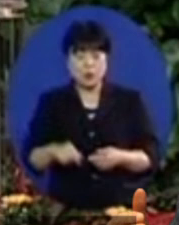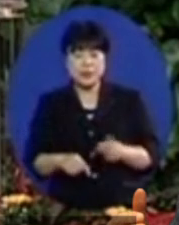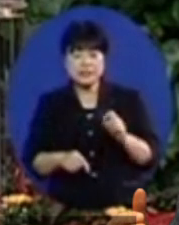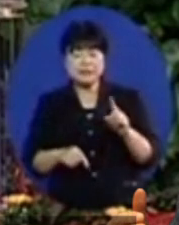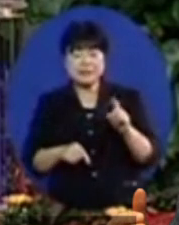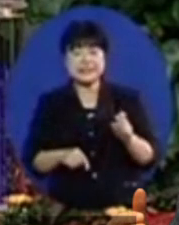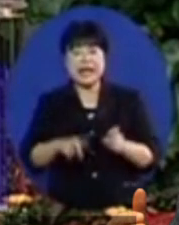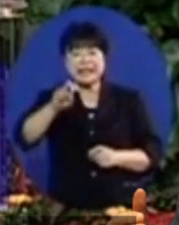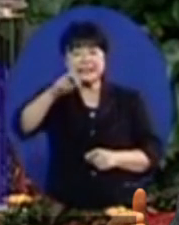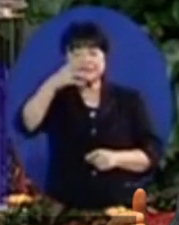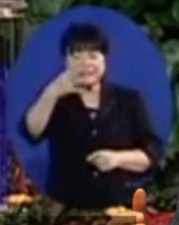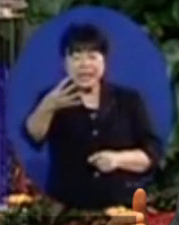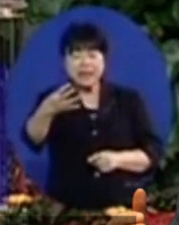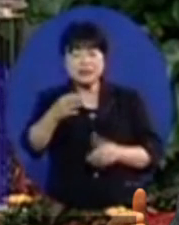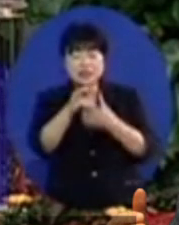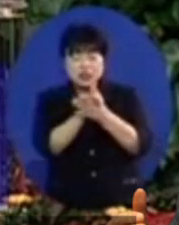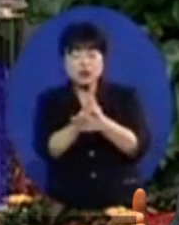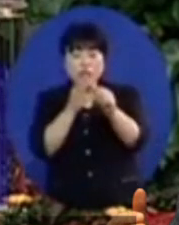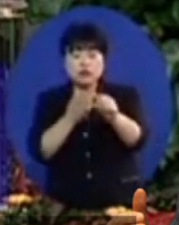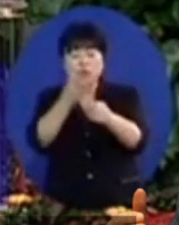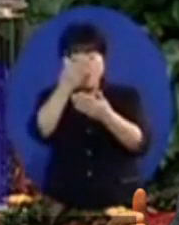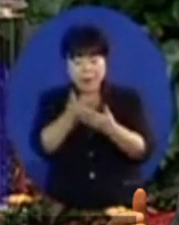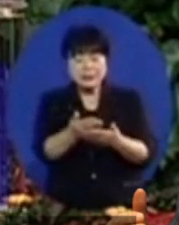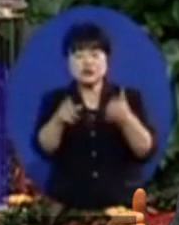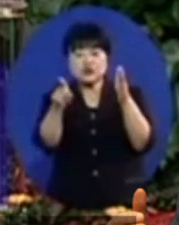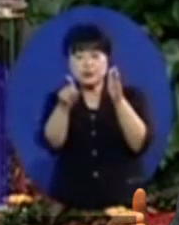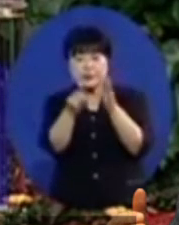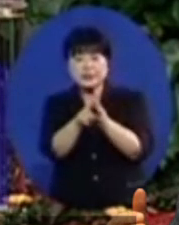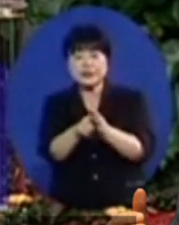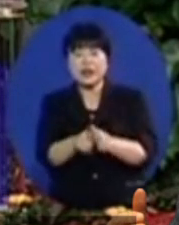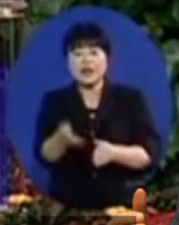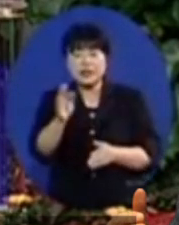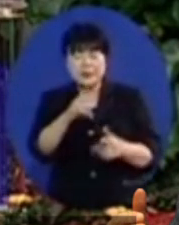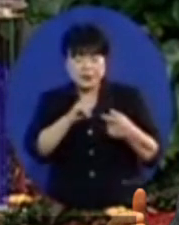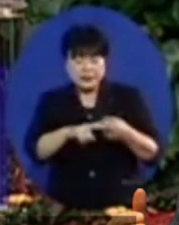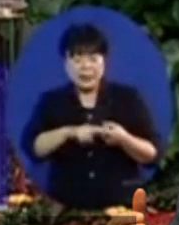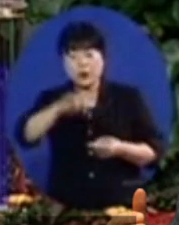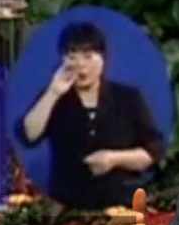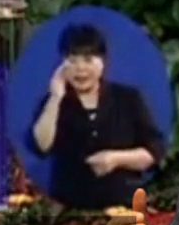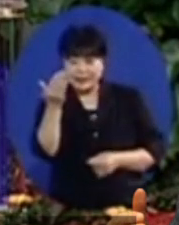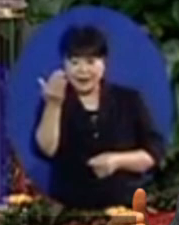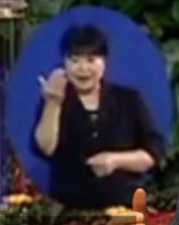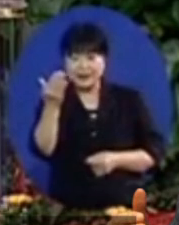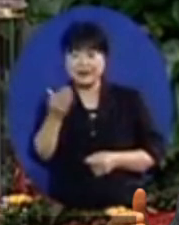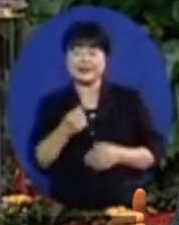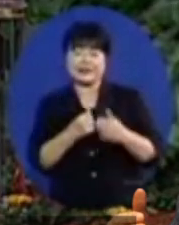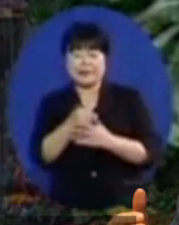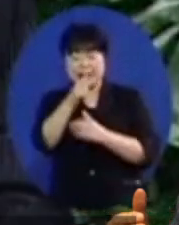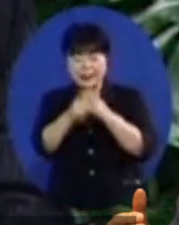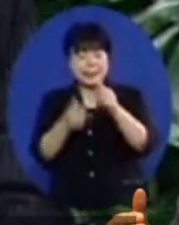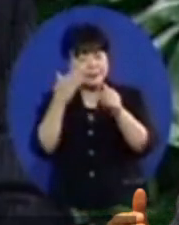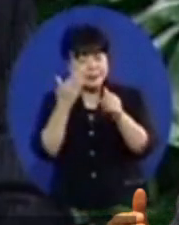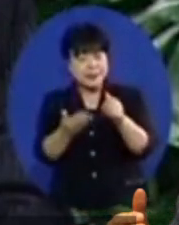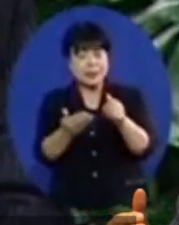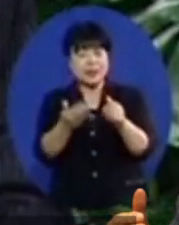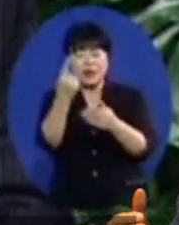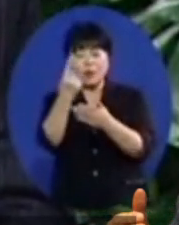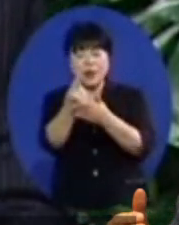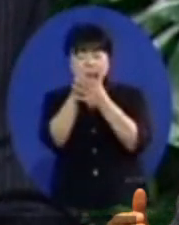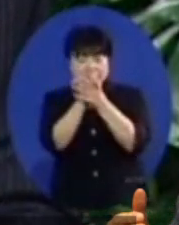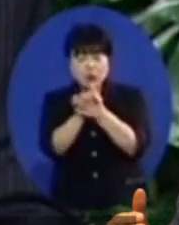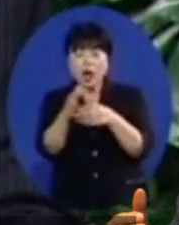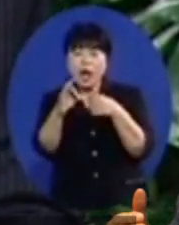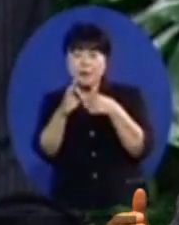24절에 무엇이든지 기도하고 구한 것은 받은 줄로 믿어라 그리하면 너에게 그대로 되리라. 그러므로 하나님께 나와서